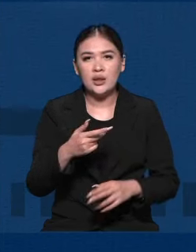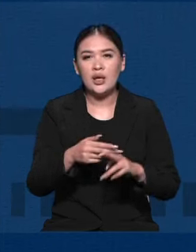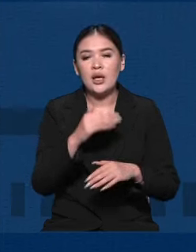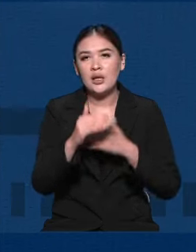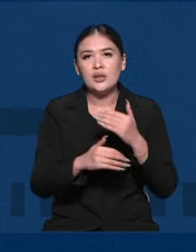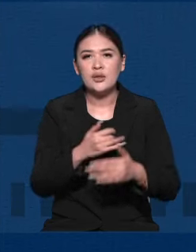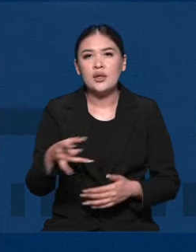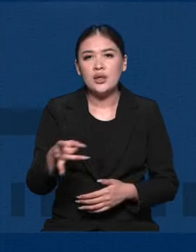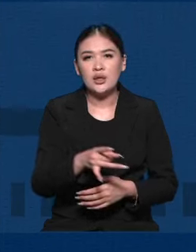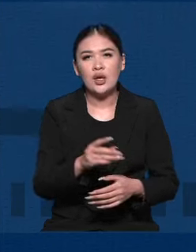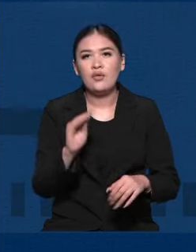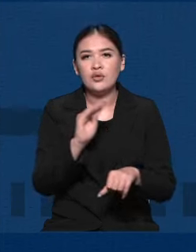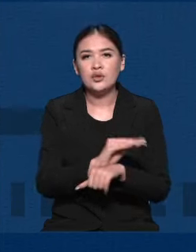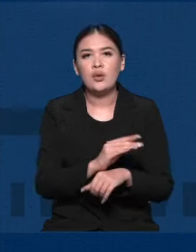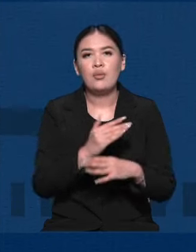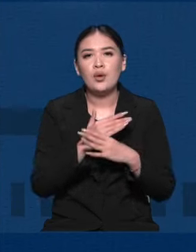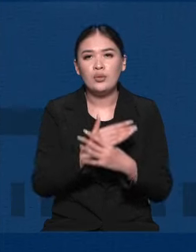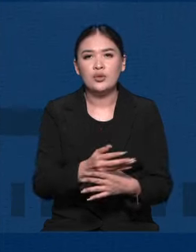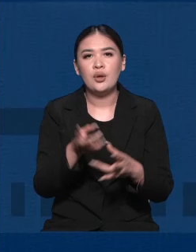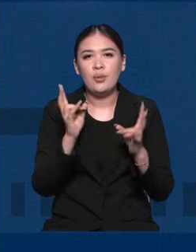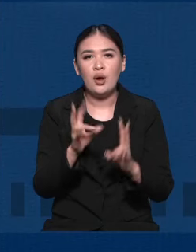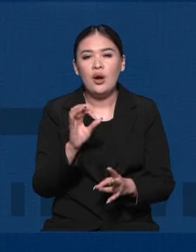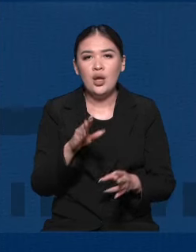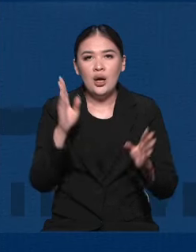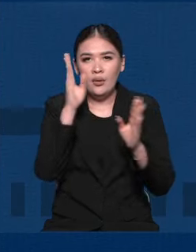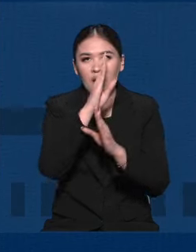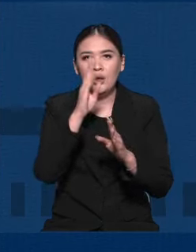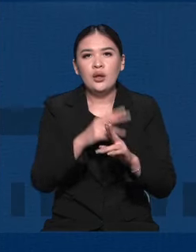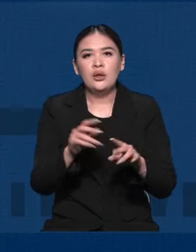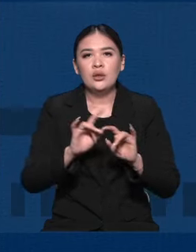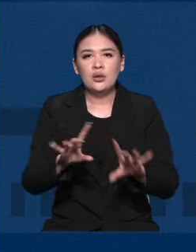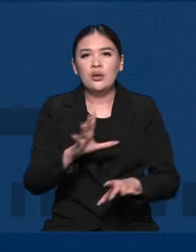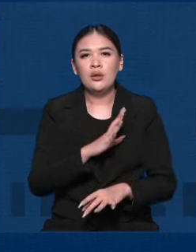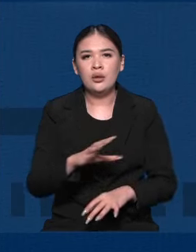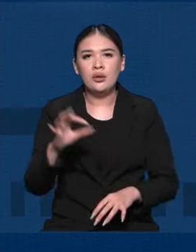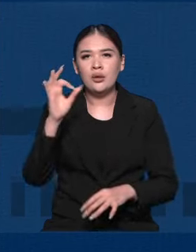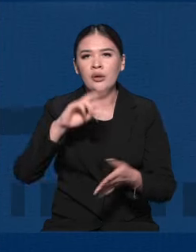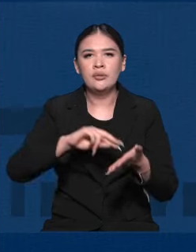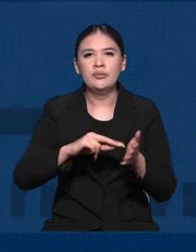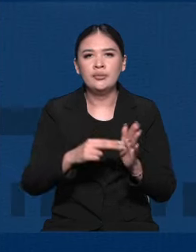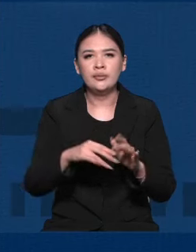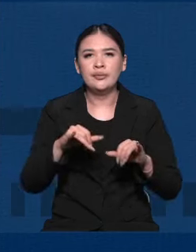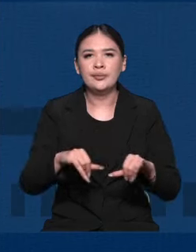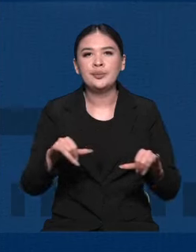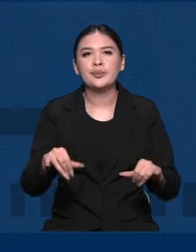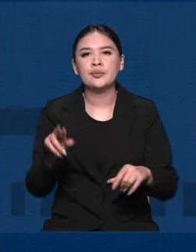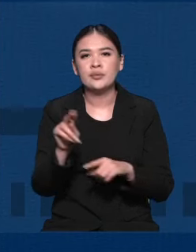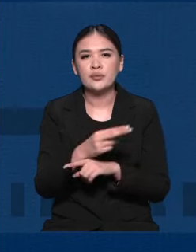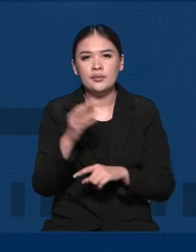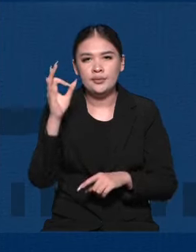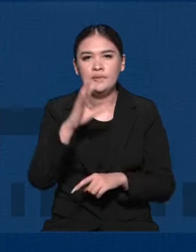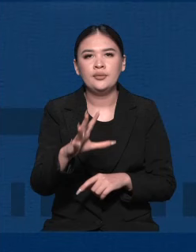развитие регионов, включая помощь пострадавшим от паводков. Рассказал Юсупов и о проектах по расширению и